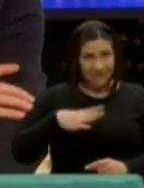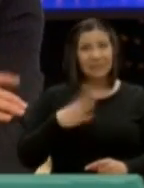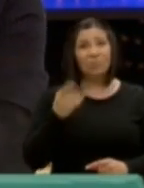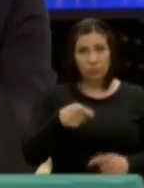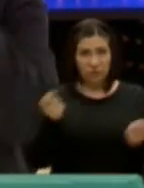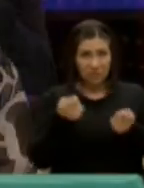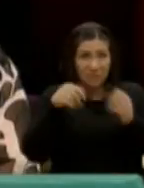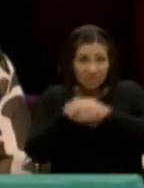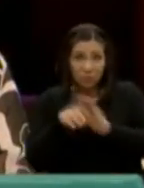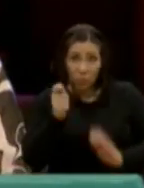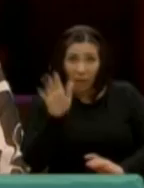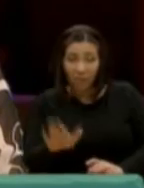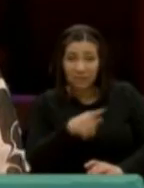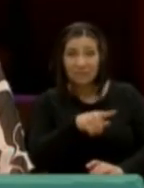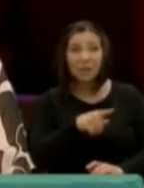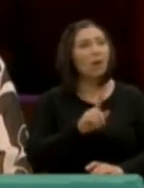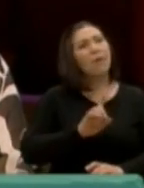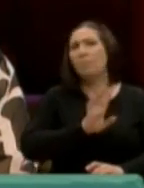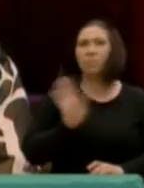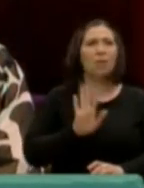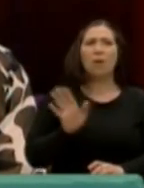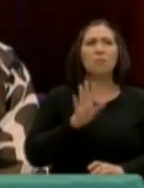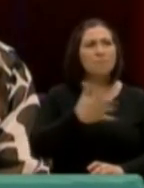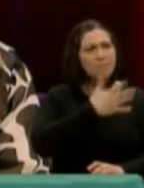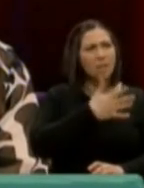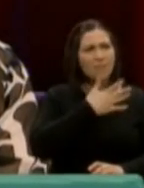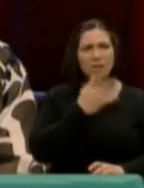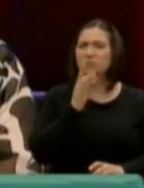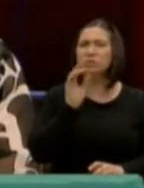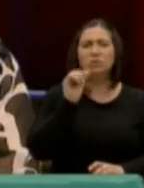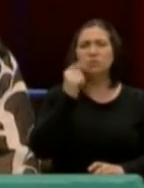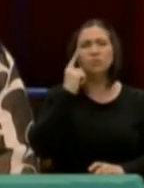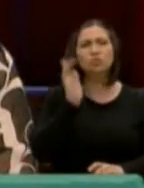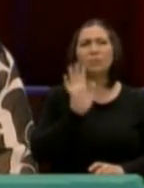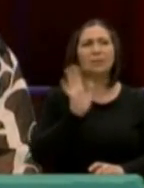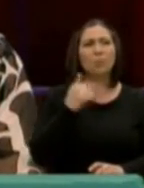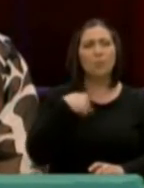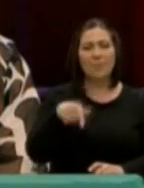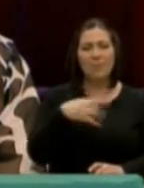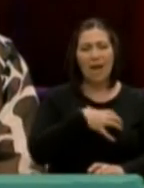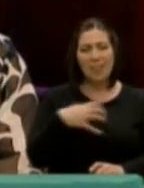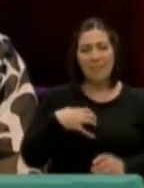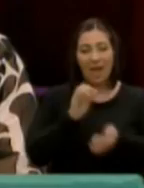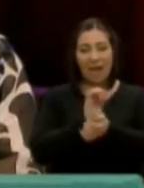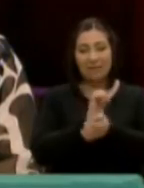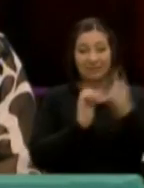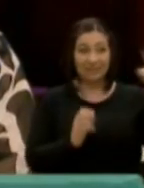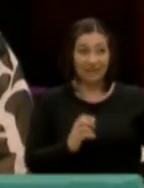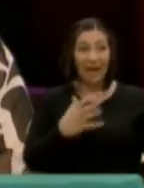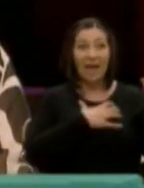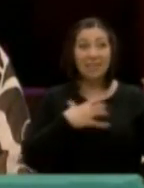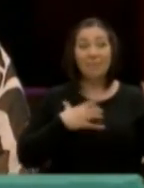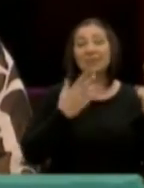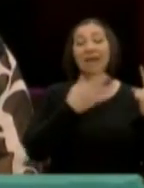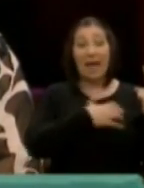bu işle mi uğraşmak zorunda kaldınız? Hayır, vallahi bunu bilinçli olarak hiç düşünmedim. Bu benim annemin ailesi. Annem tek